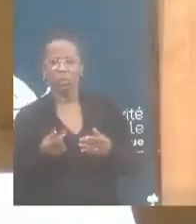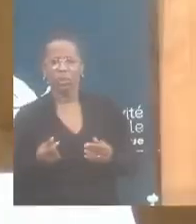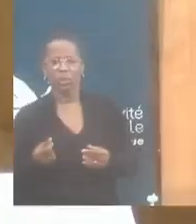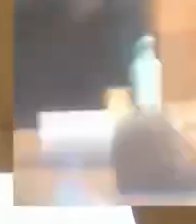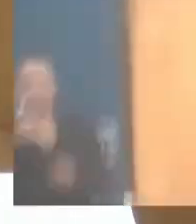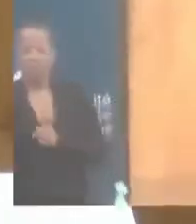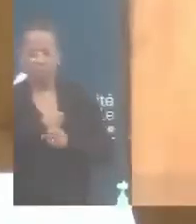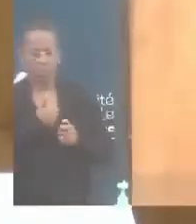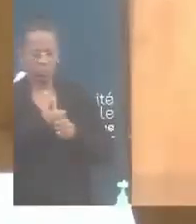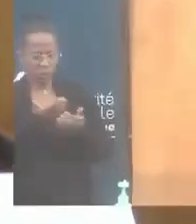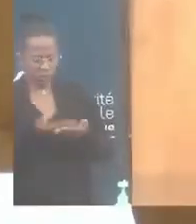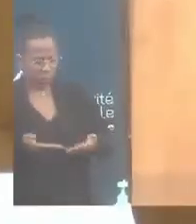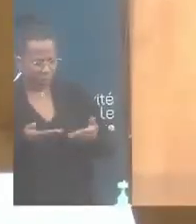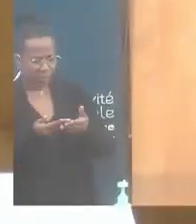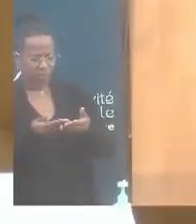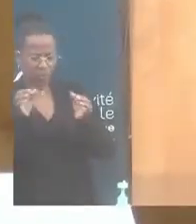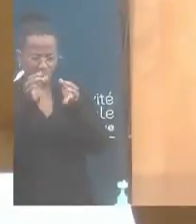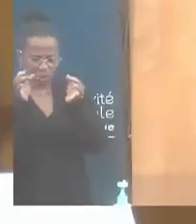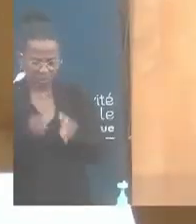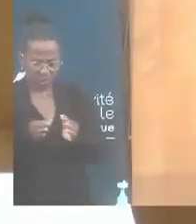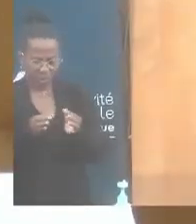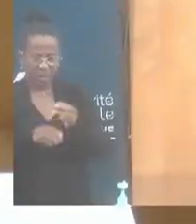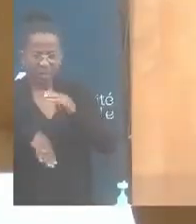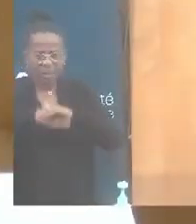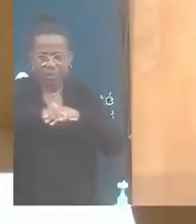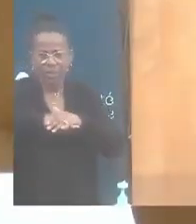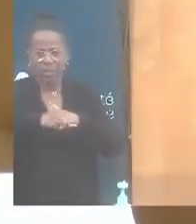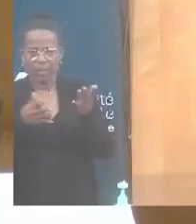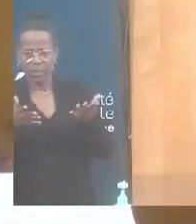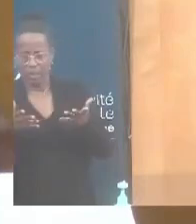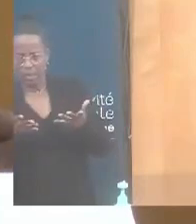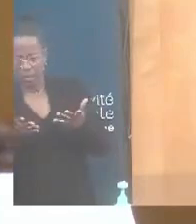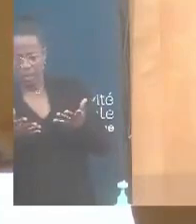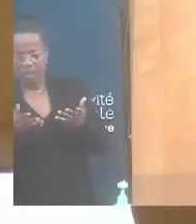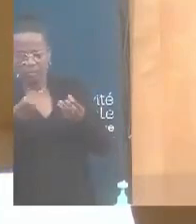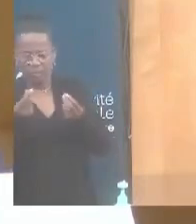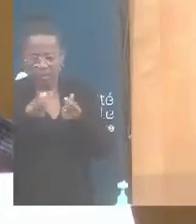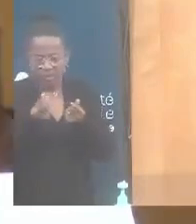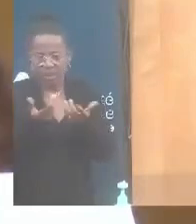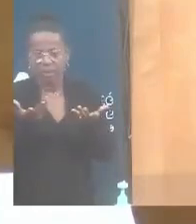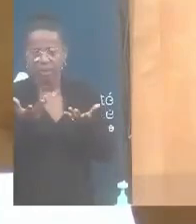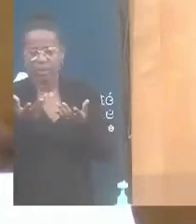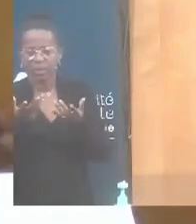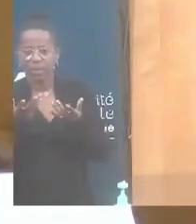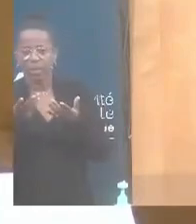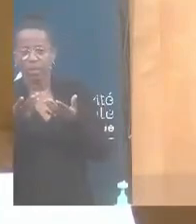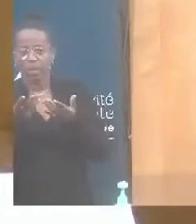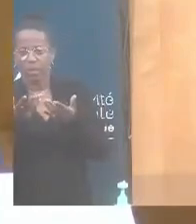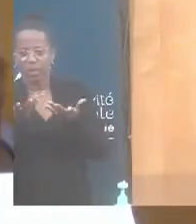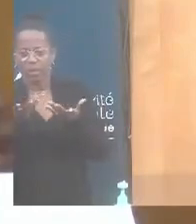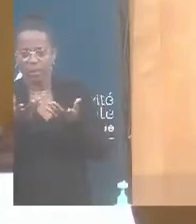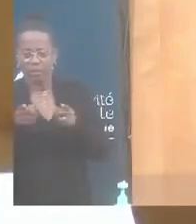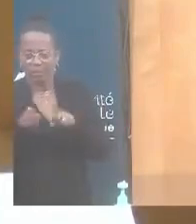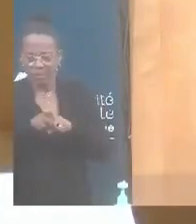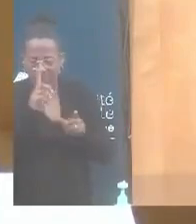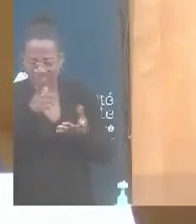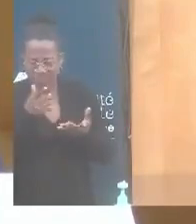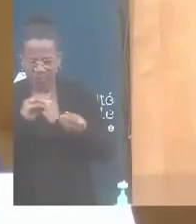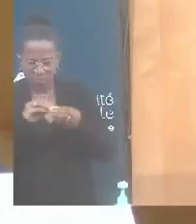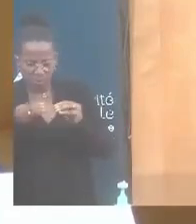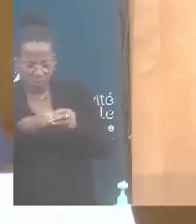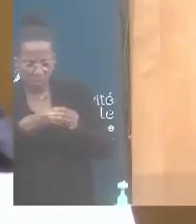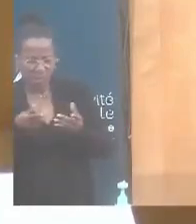contexte budgétaire et financier contraint et incertain, marqué par la persistance des tensions